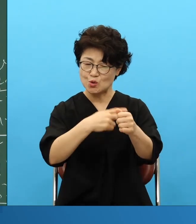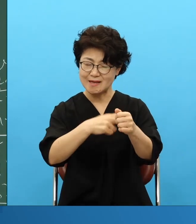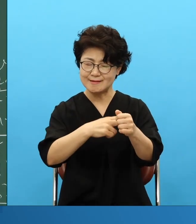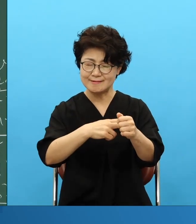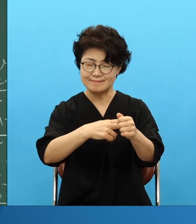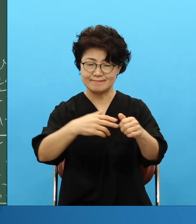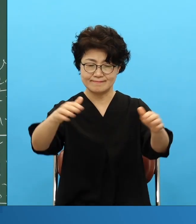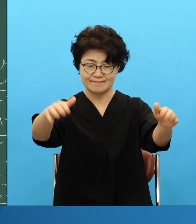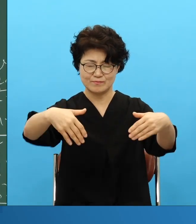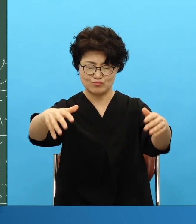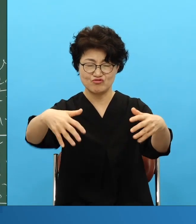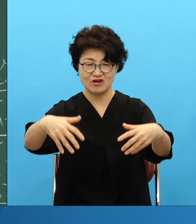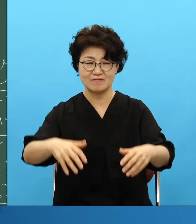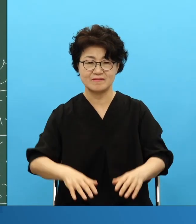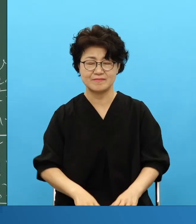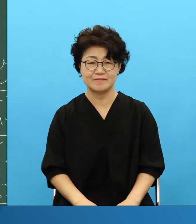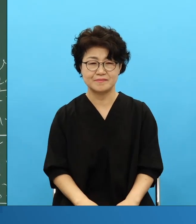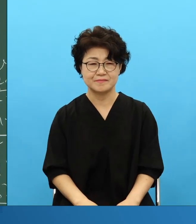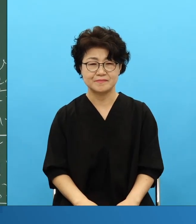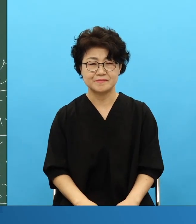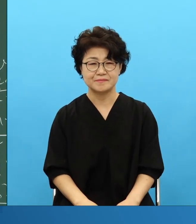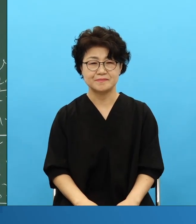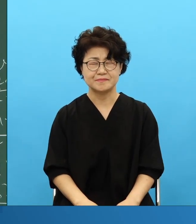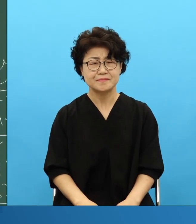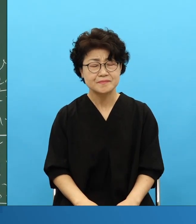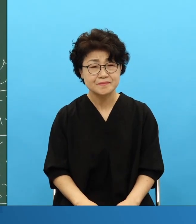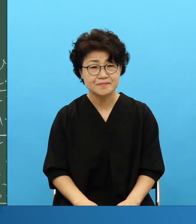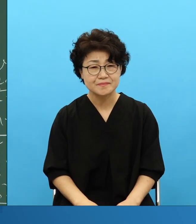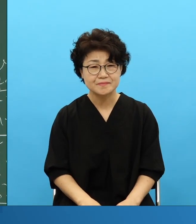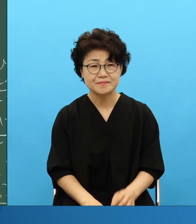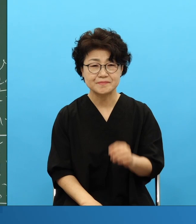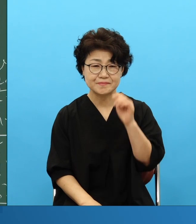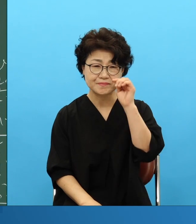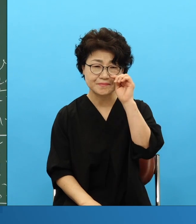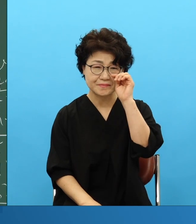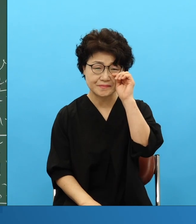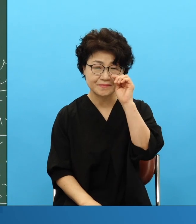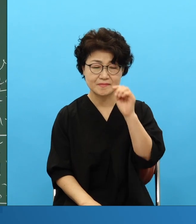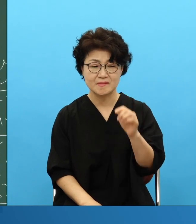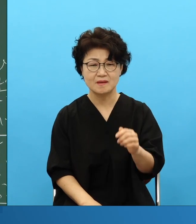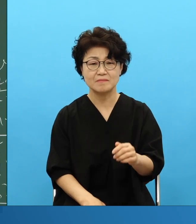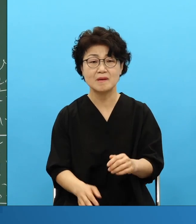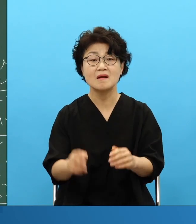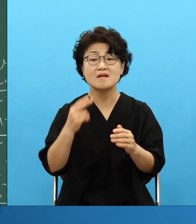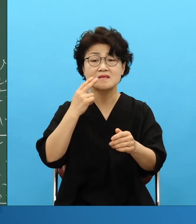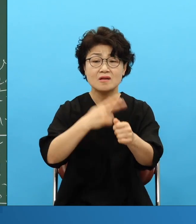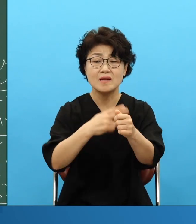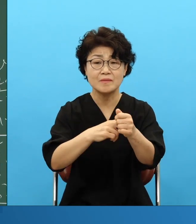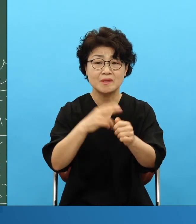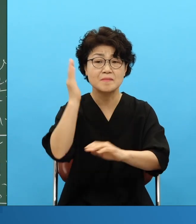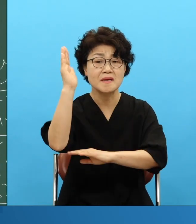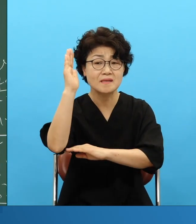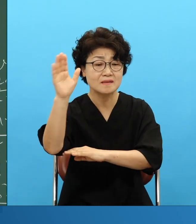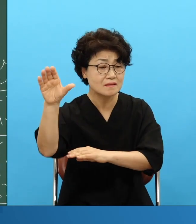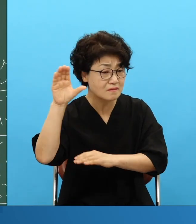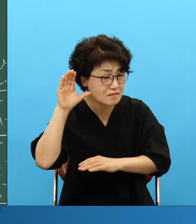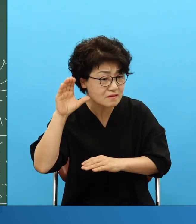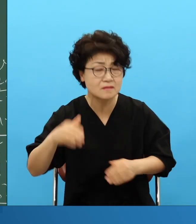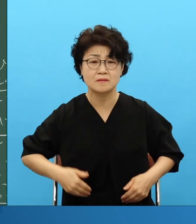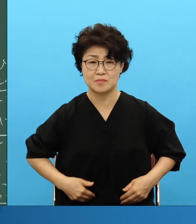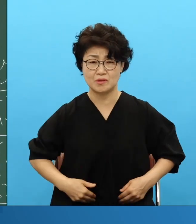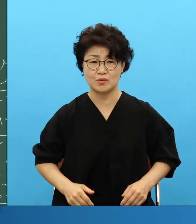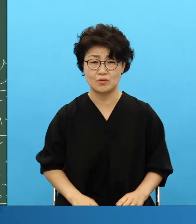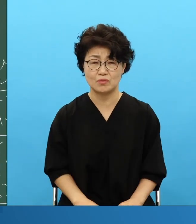and it's the rightful thing. I called the 교사가 Sunday school 힘을 얻어야 되는 teachers, 거 아닙니까? and the teachers must hear this message 그럼 내 first. 마음속에 큰 거 한다가